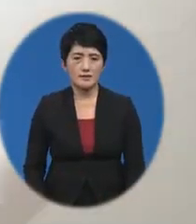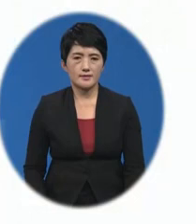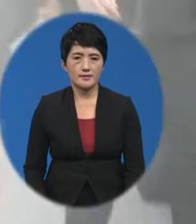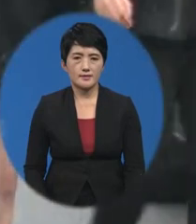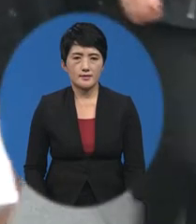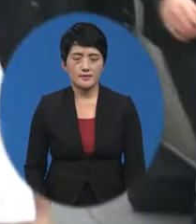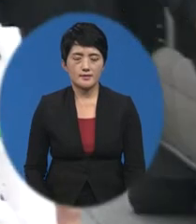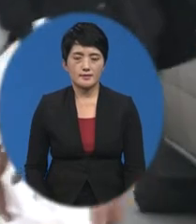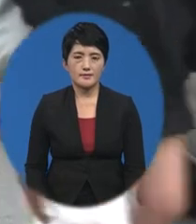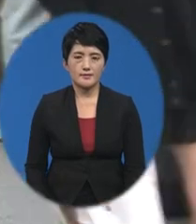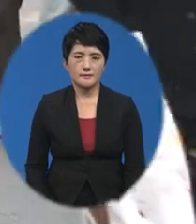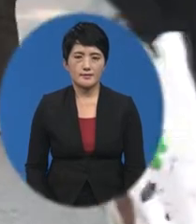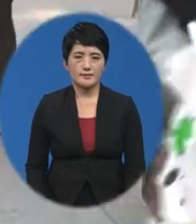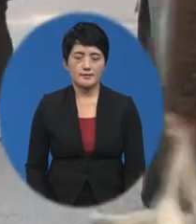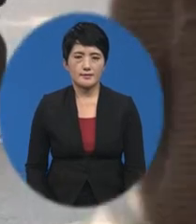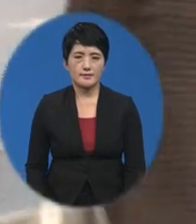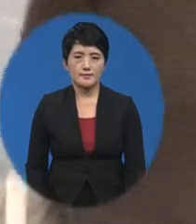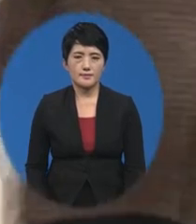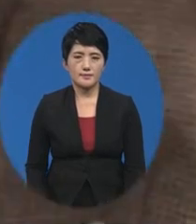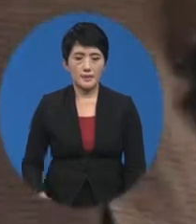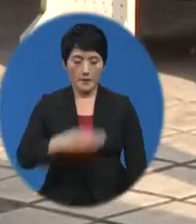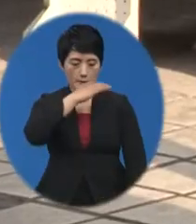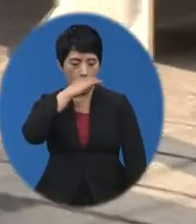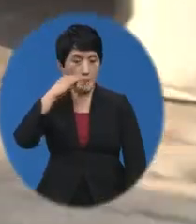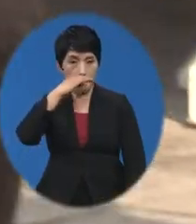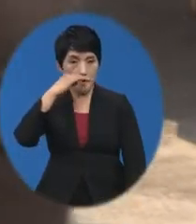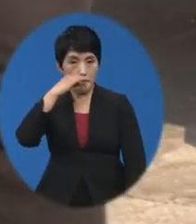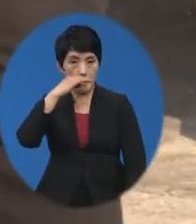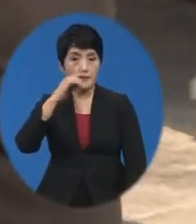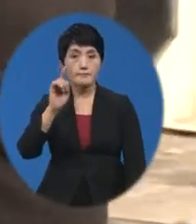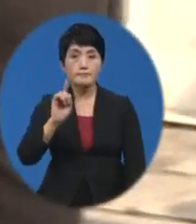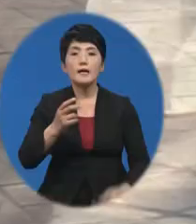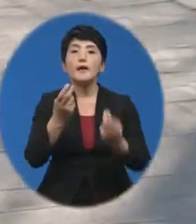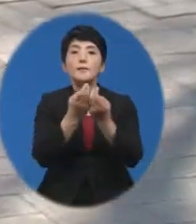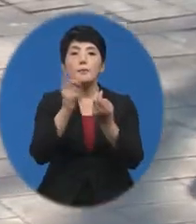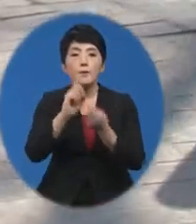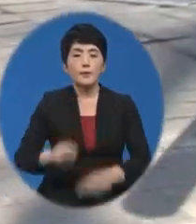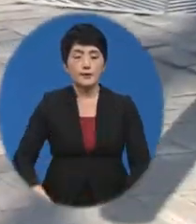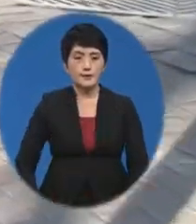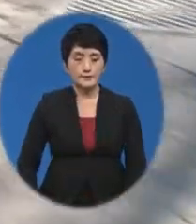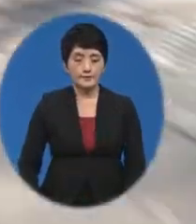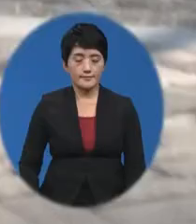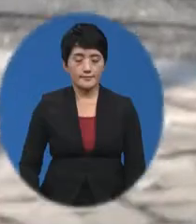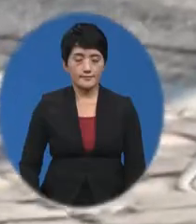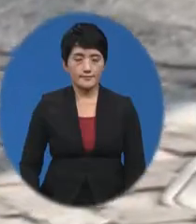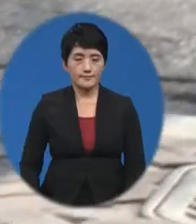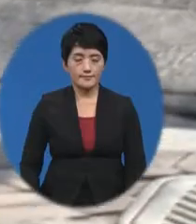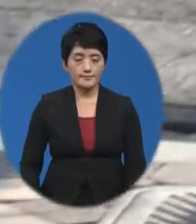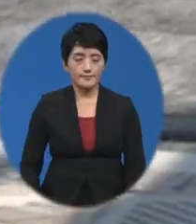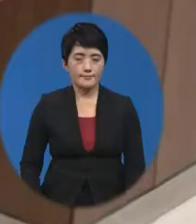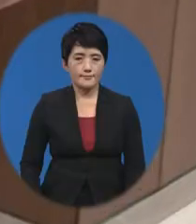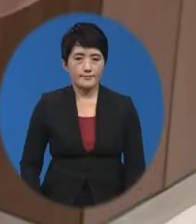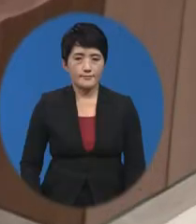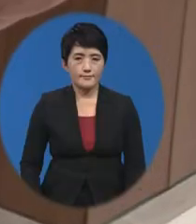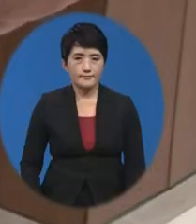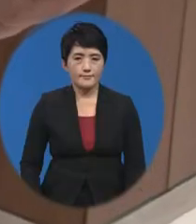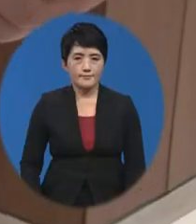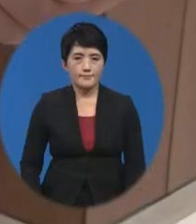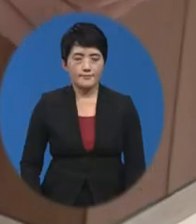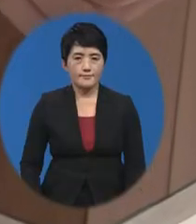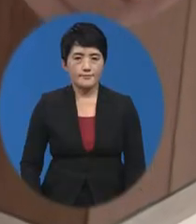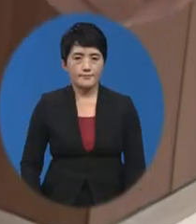것이죠. 그렇다면 일상생활에서 매일 위협받고 있는 허리 건강 어떻게 지켜야 할까요?